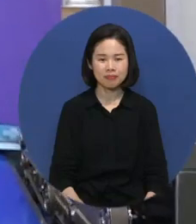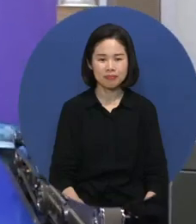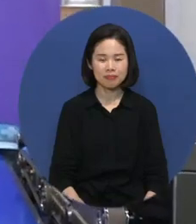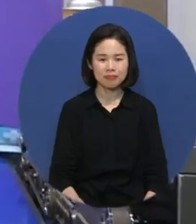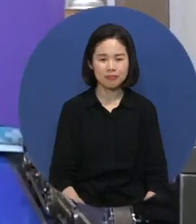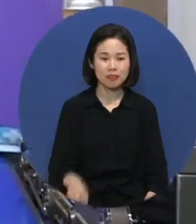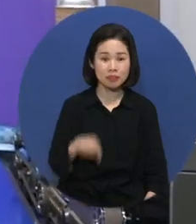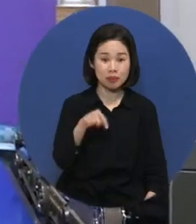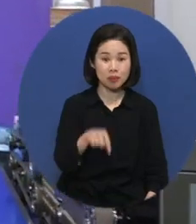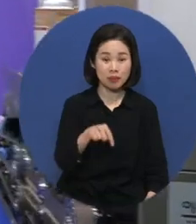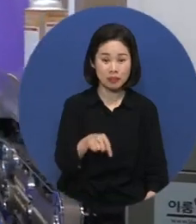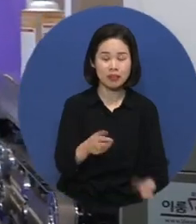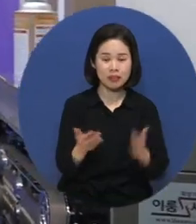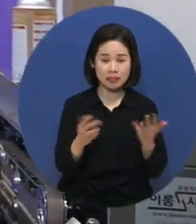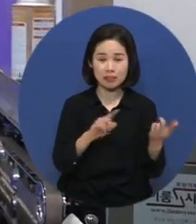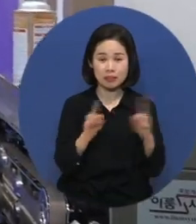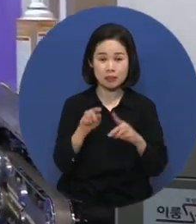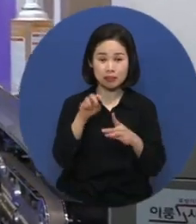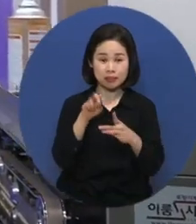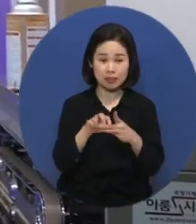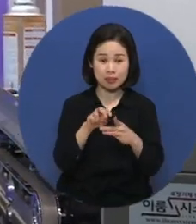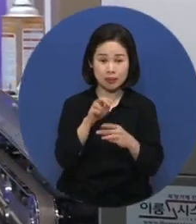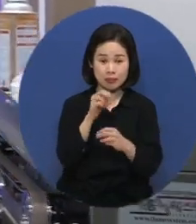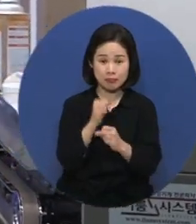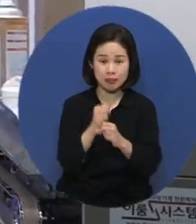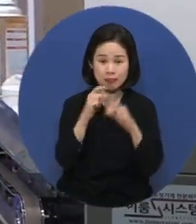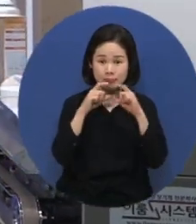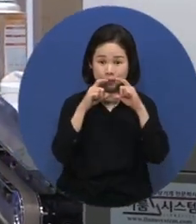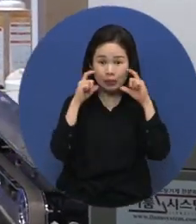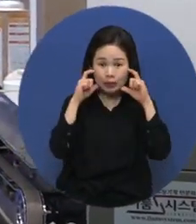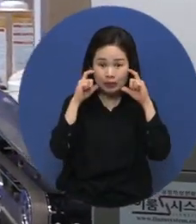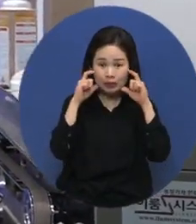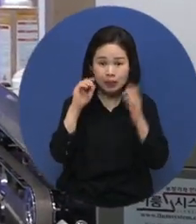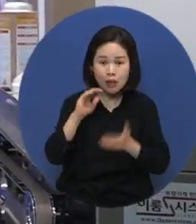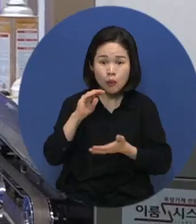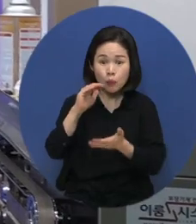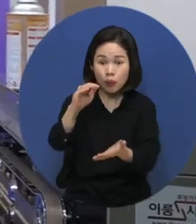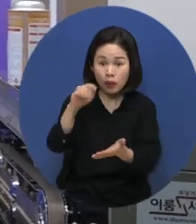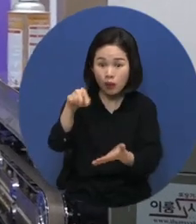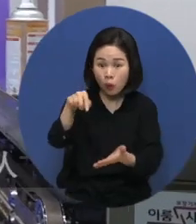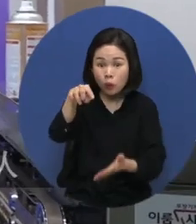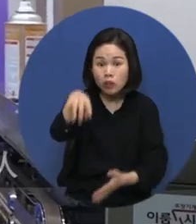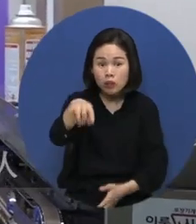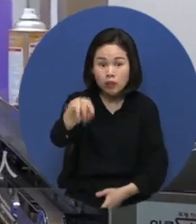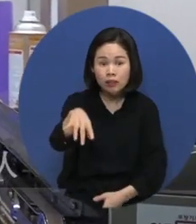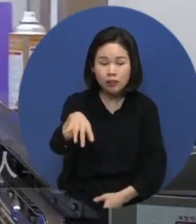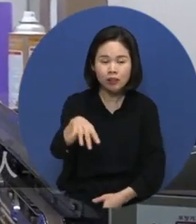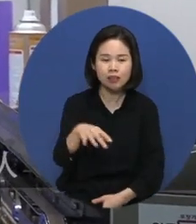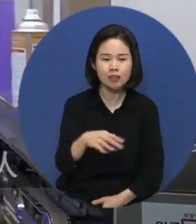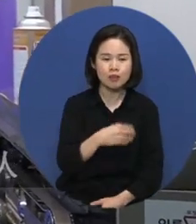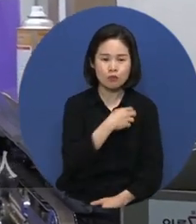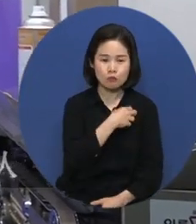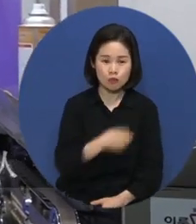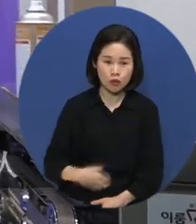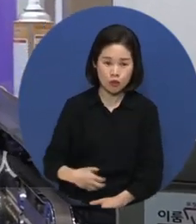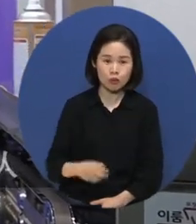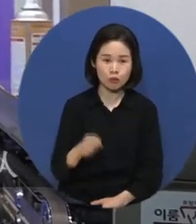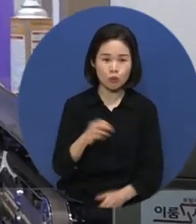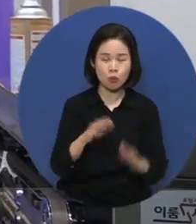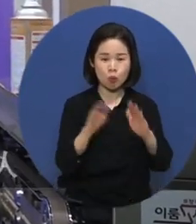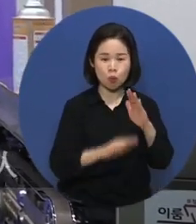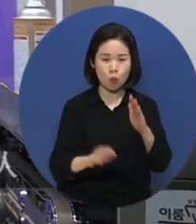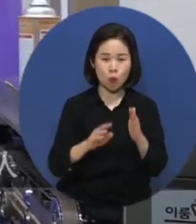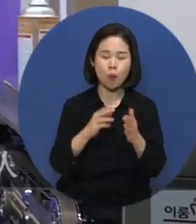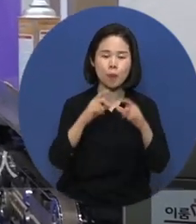보통 이 여기 재활센터에서 네. 만드는 마스크는 보통 어디로 많이 맡기는지? 예, 구청이나 공적 마스크 이제